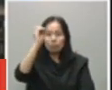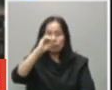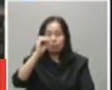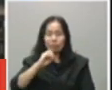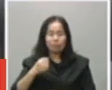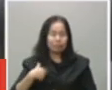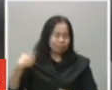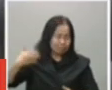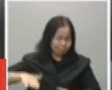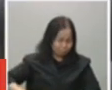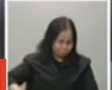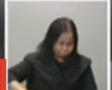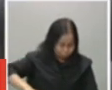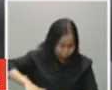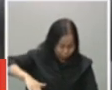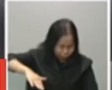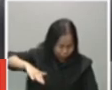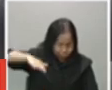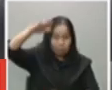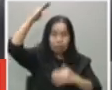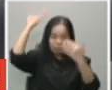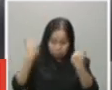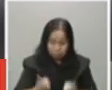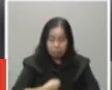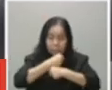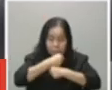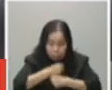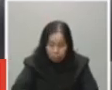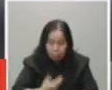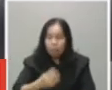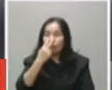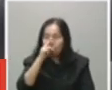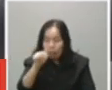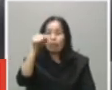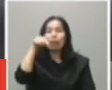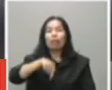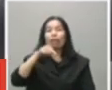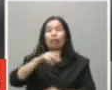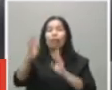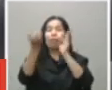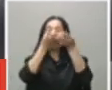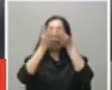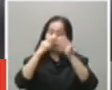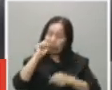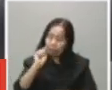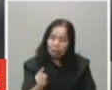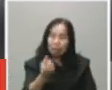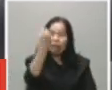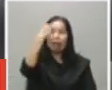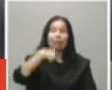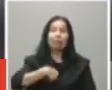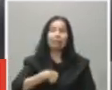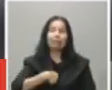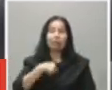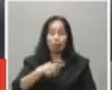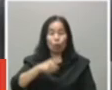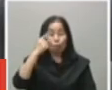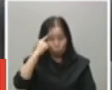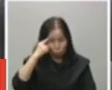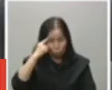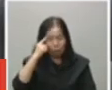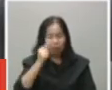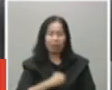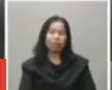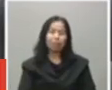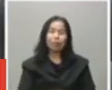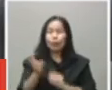หละที่ต้องมาเจอกับเจ้าฝุ่นพิษและฝุ่นพิษเนี่ยนะครับมันร้ายแค่ไหนท่านทราบไหมครับฝุ่น